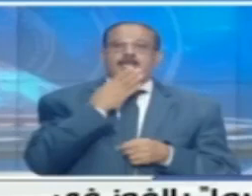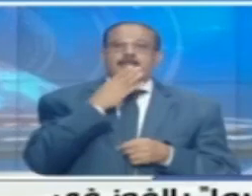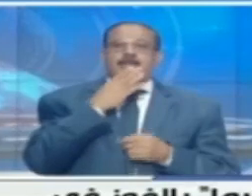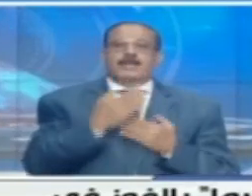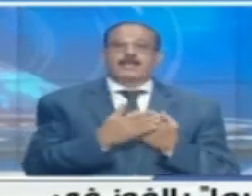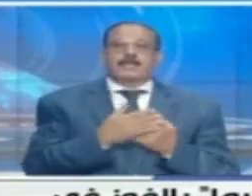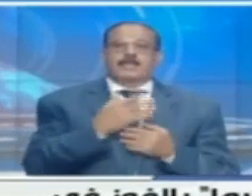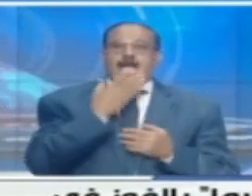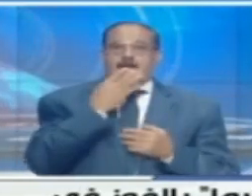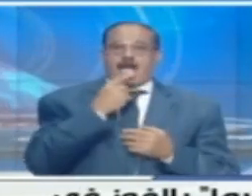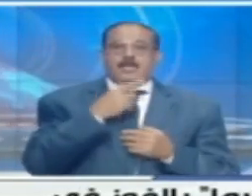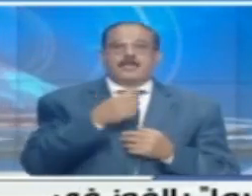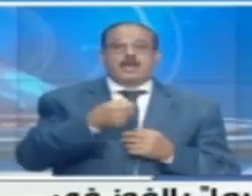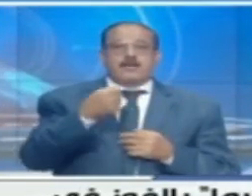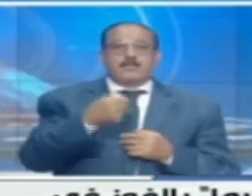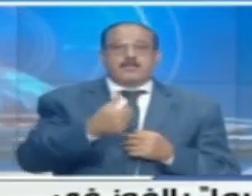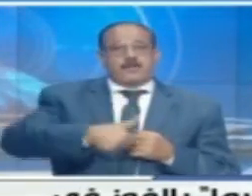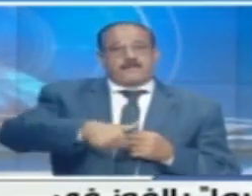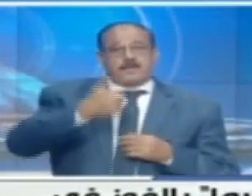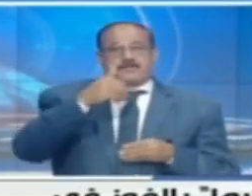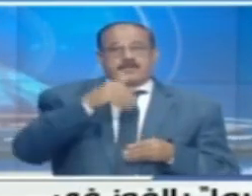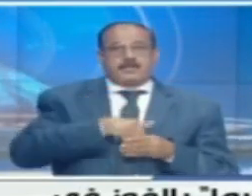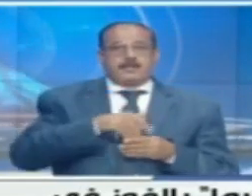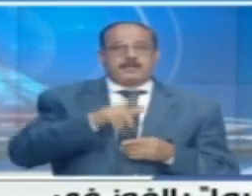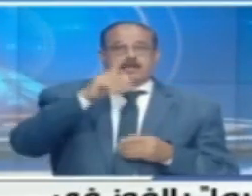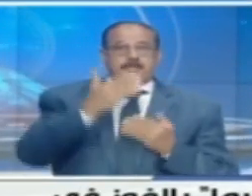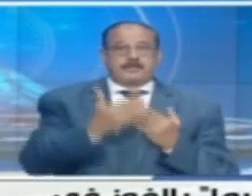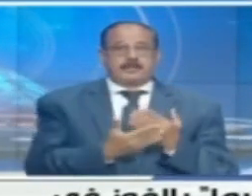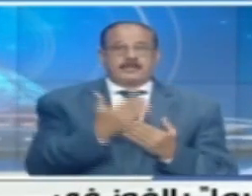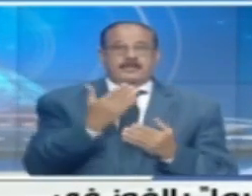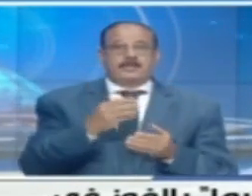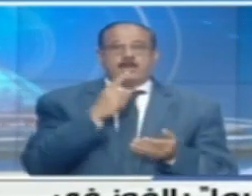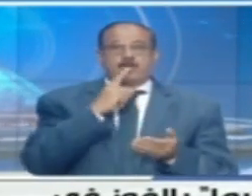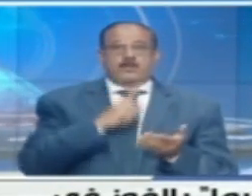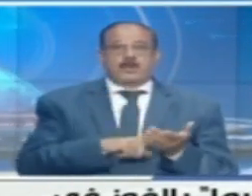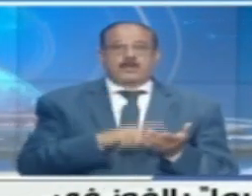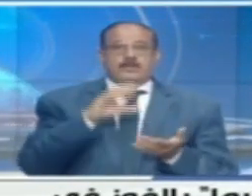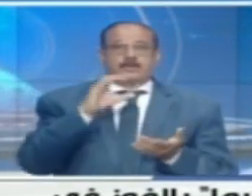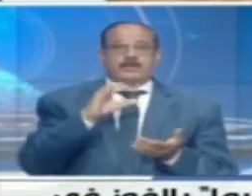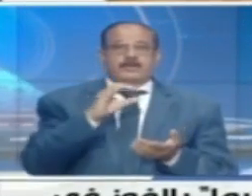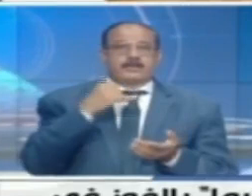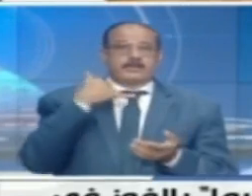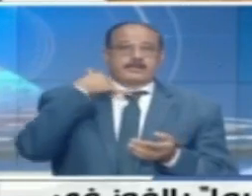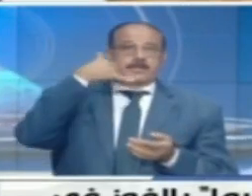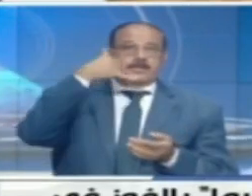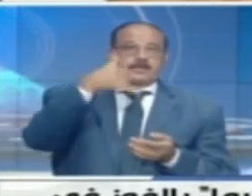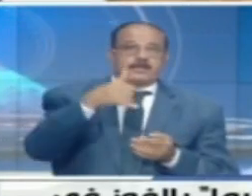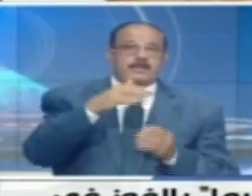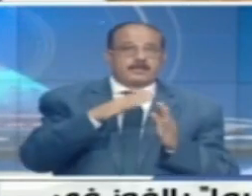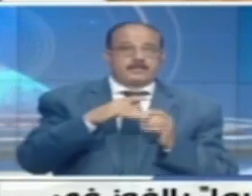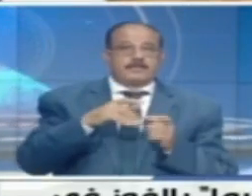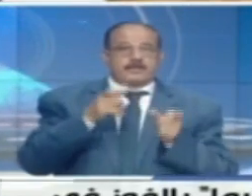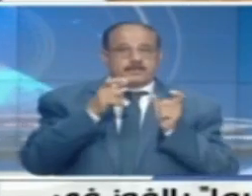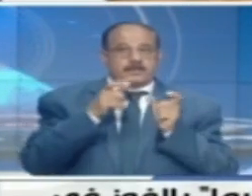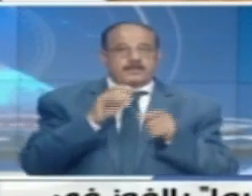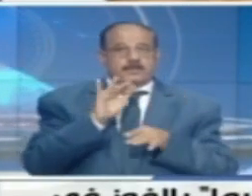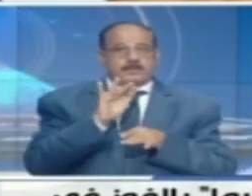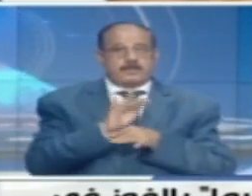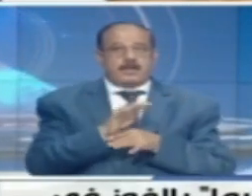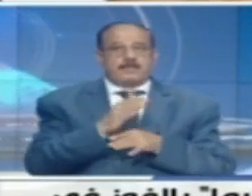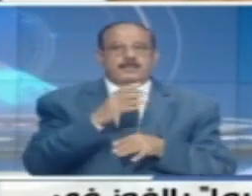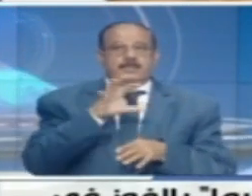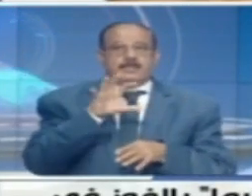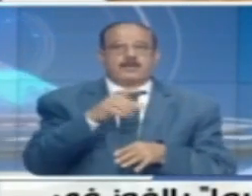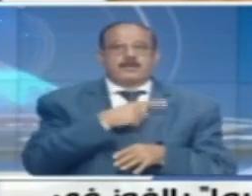الجديد هاكيندي هيشيلما بالفوز في الانتخابات الرئاسية الأخيرة. وأكد الرئيس خلال اتصال هاتفي حرص مصر